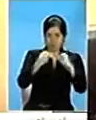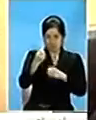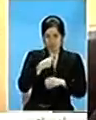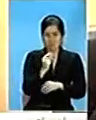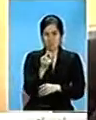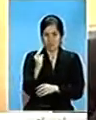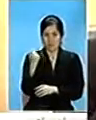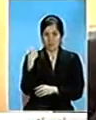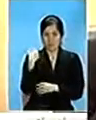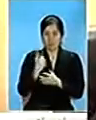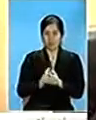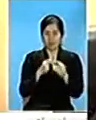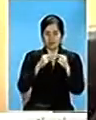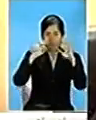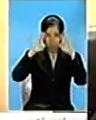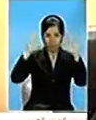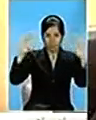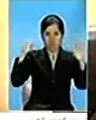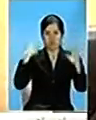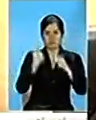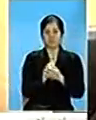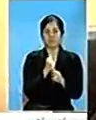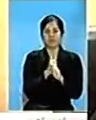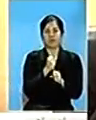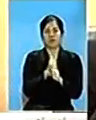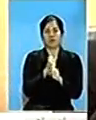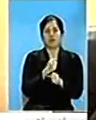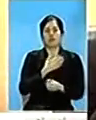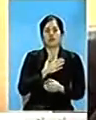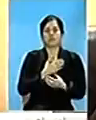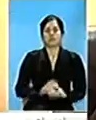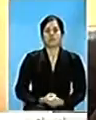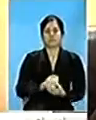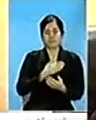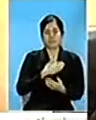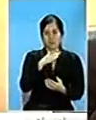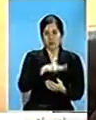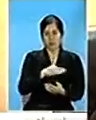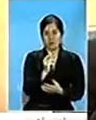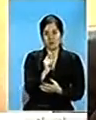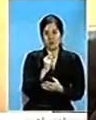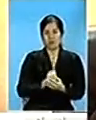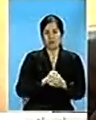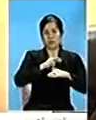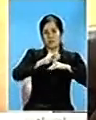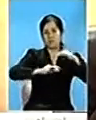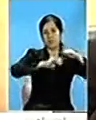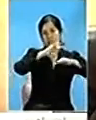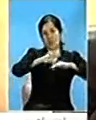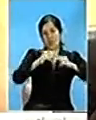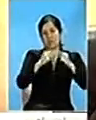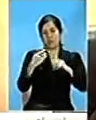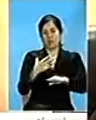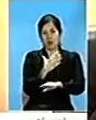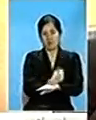ๆเปิดโลกทัศน์นะคะในการทำงานดิฉันเชื่อว่าการพัฒนาการเมืองเป็น